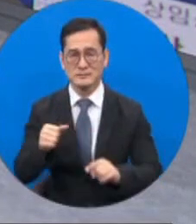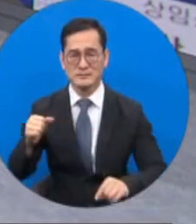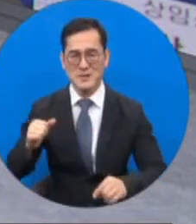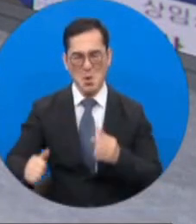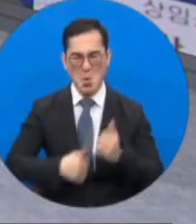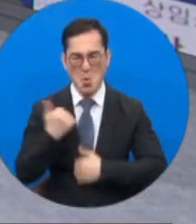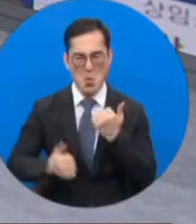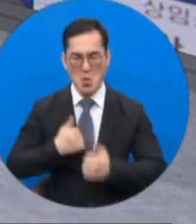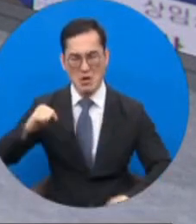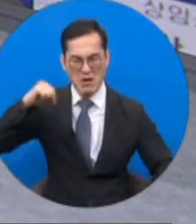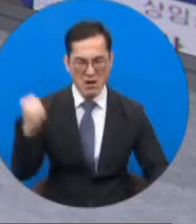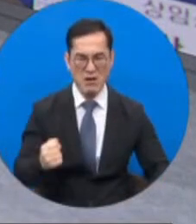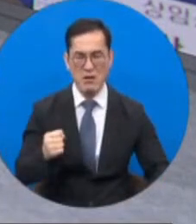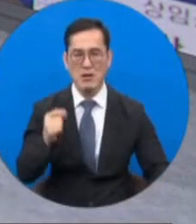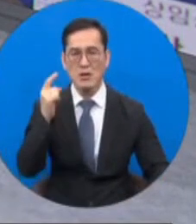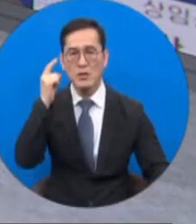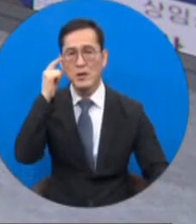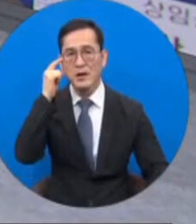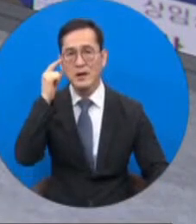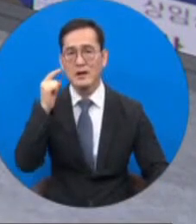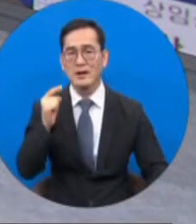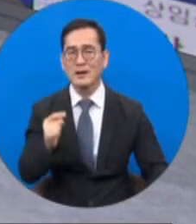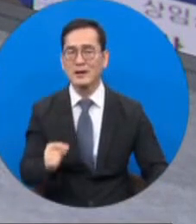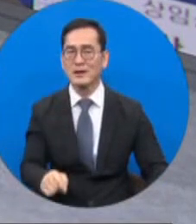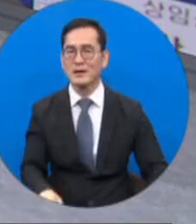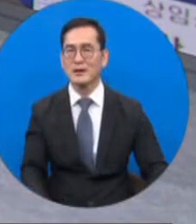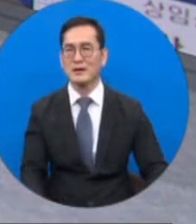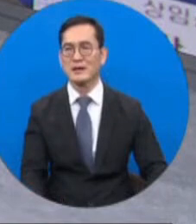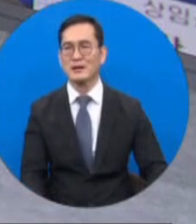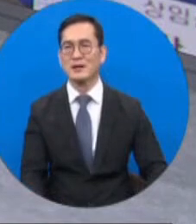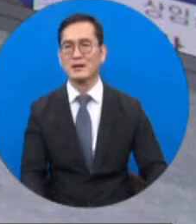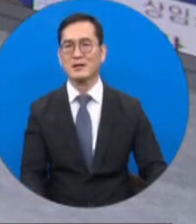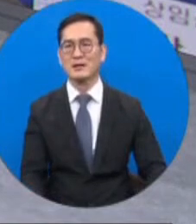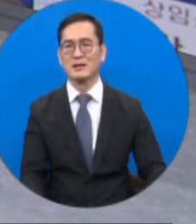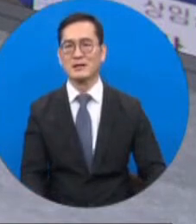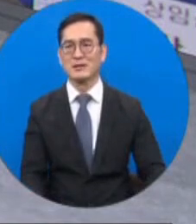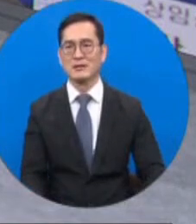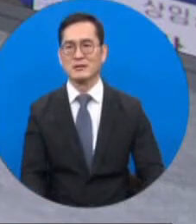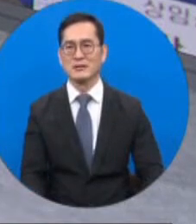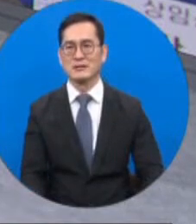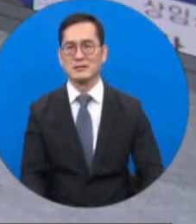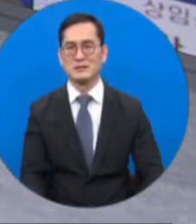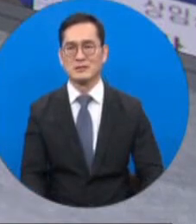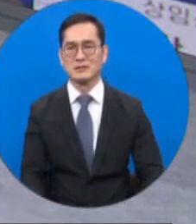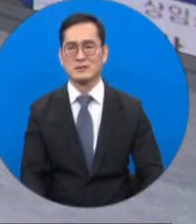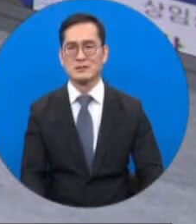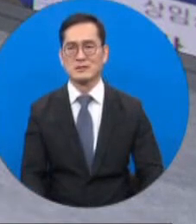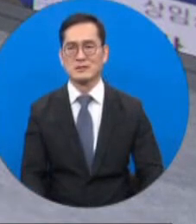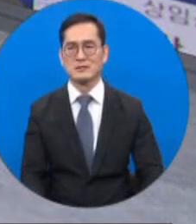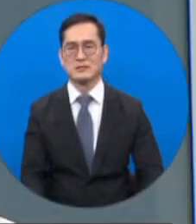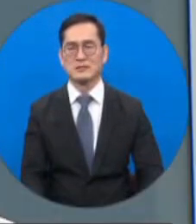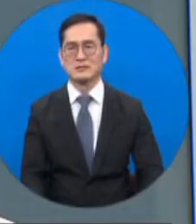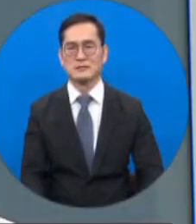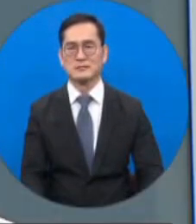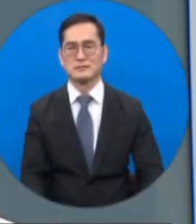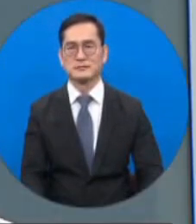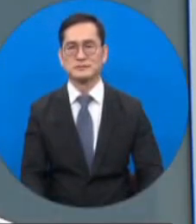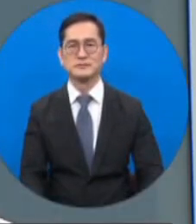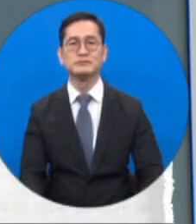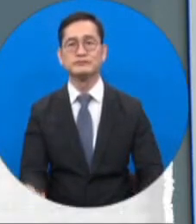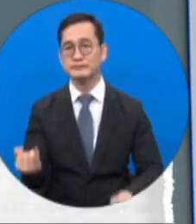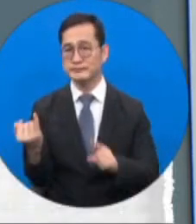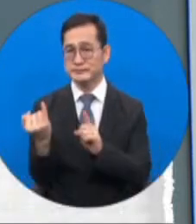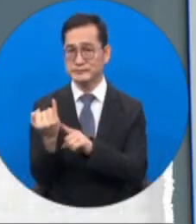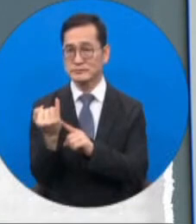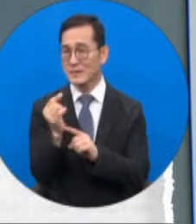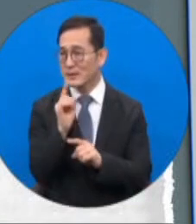김은하 전 의원께서는 무엇 때문에 이런 반응과 이런 갈등이 나왔다라고 보십니까? 저도 조금 박지원